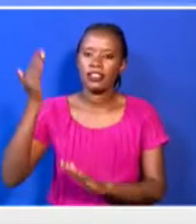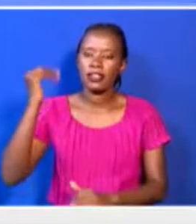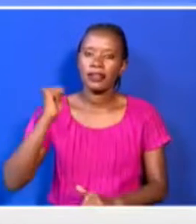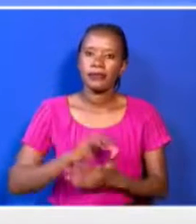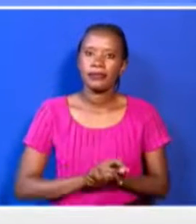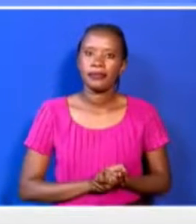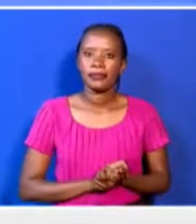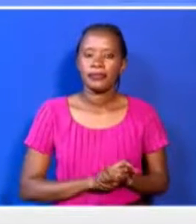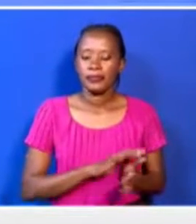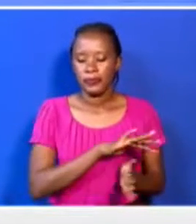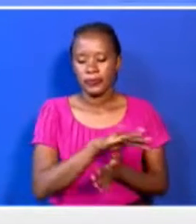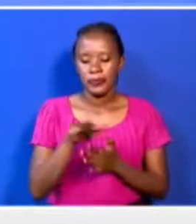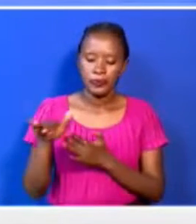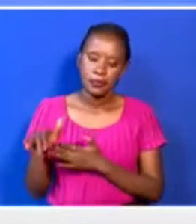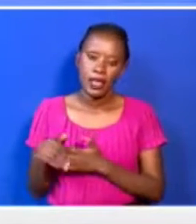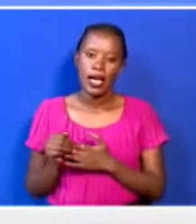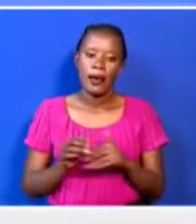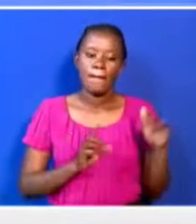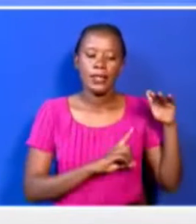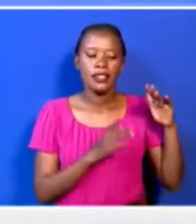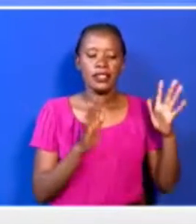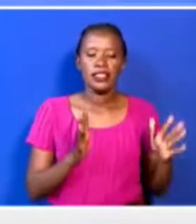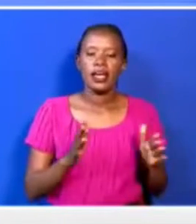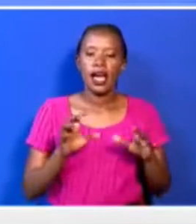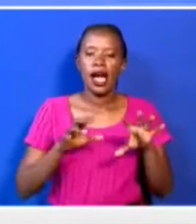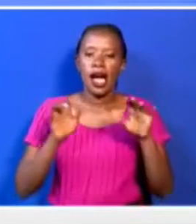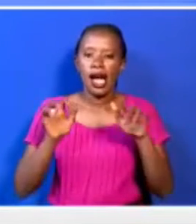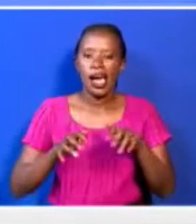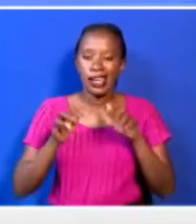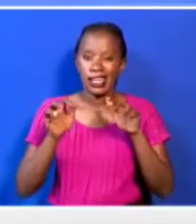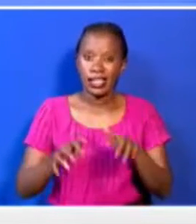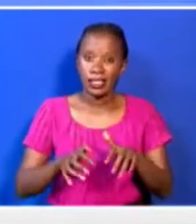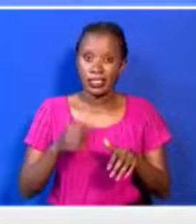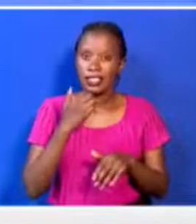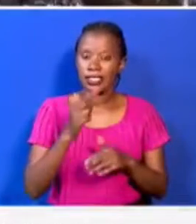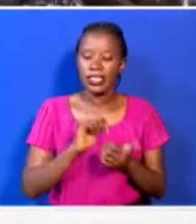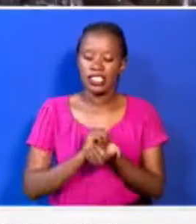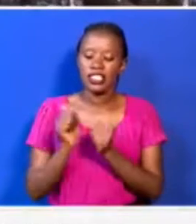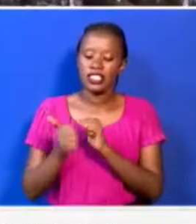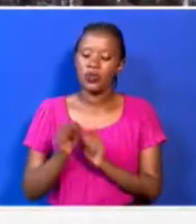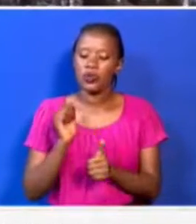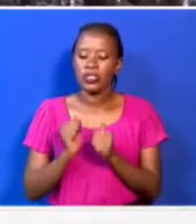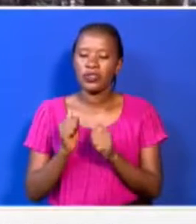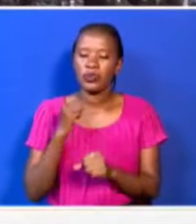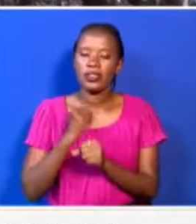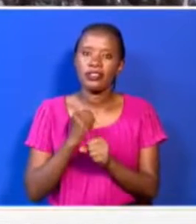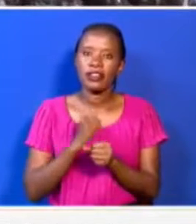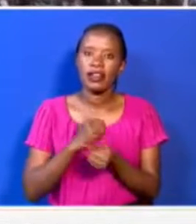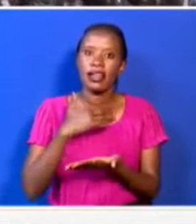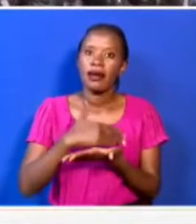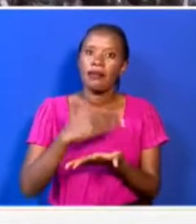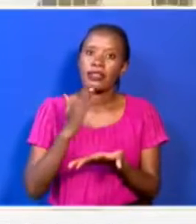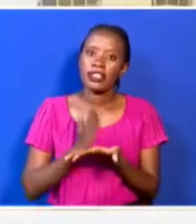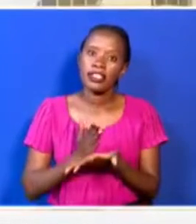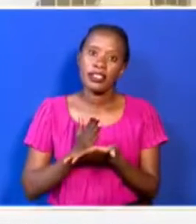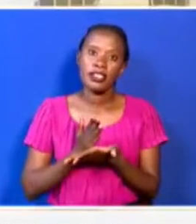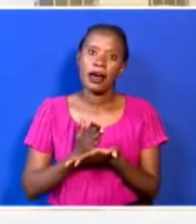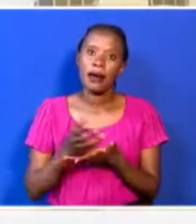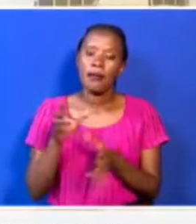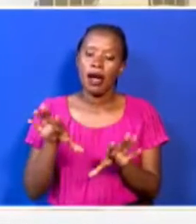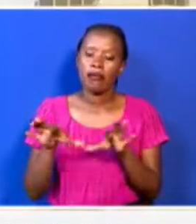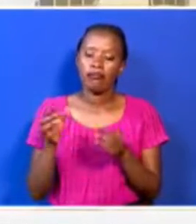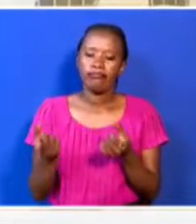Hatimaye ni kwamba waziri wa kilimo Peter Munya kwa mara nyingine amesisitiza kuwa mabadiliko yaliyofanyika katika sekta ya majani chai